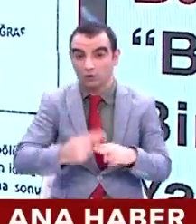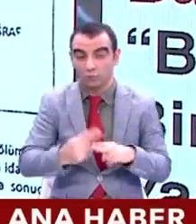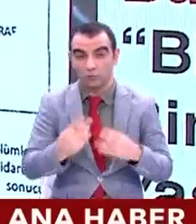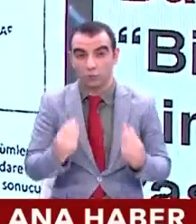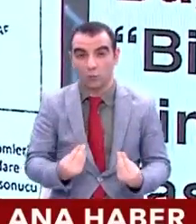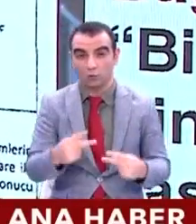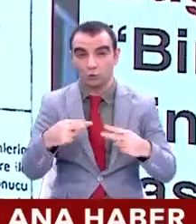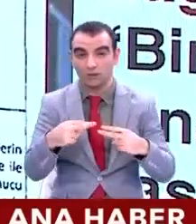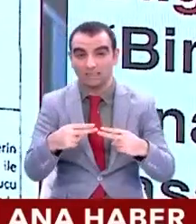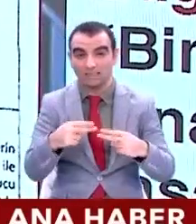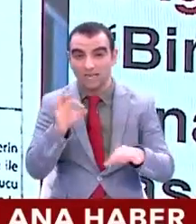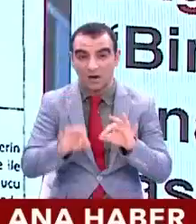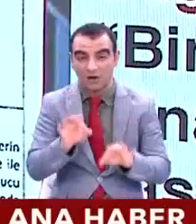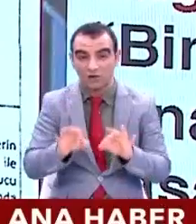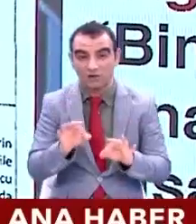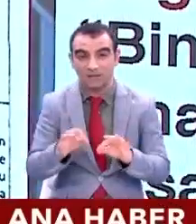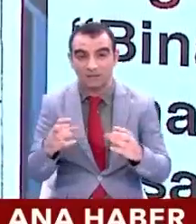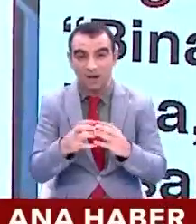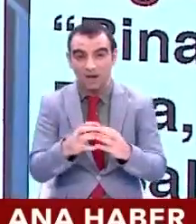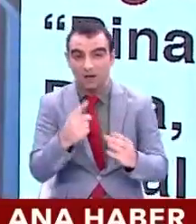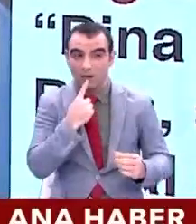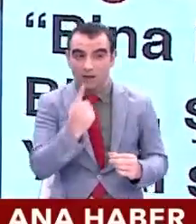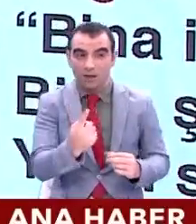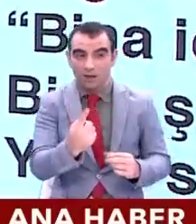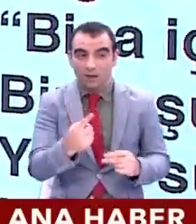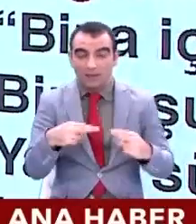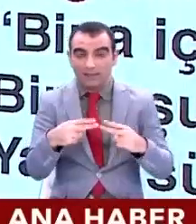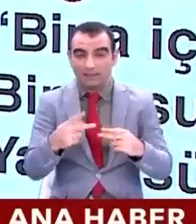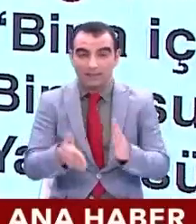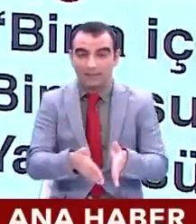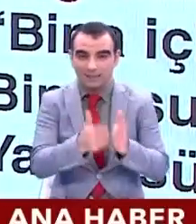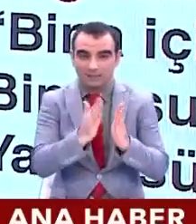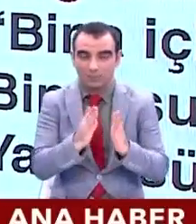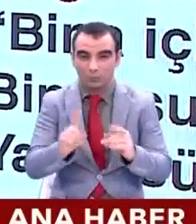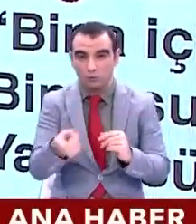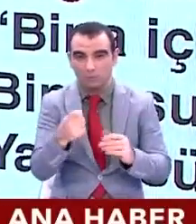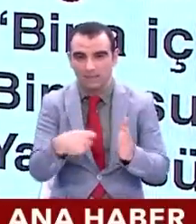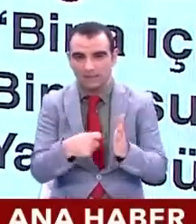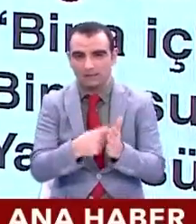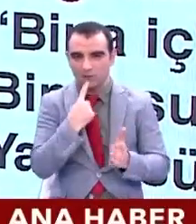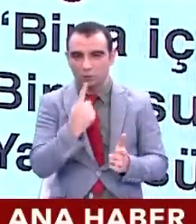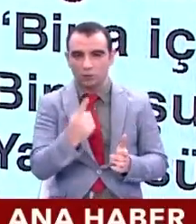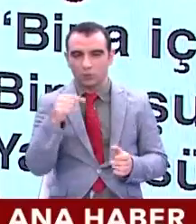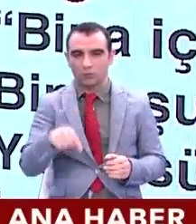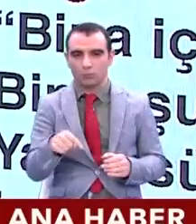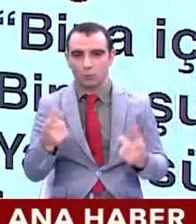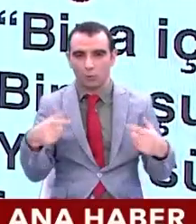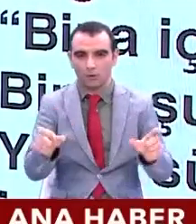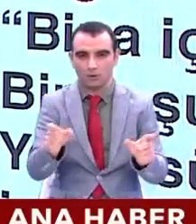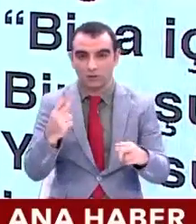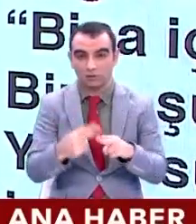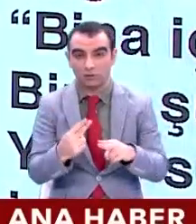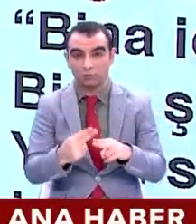risk analiz konsors uyumlarından söz ediyorum riskli yapıları tespit etmek adına ki organizasyonlar bu organizasyonların